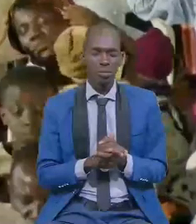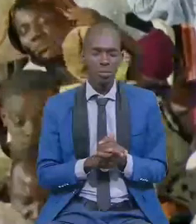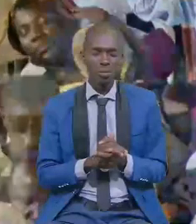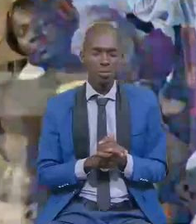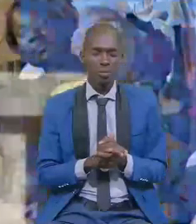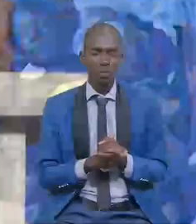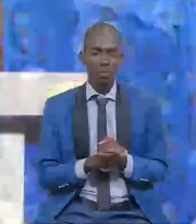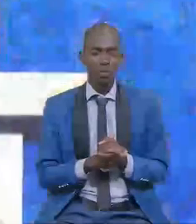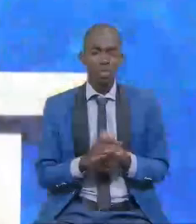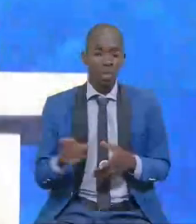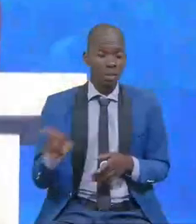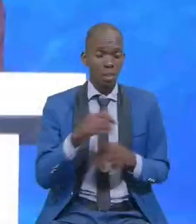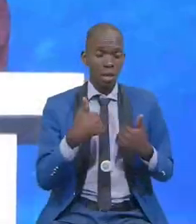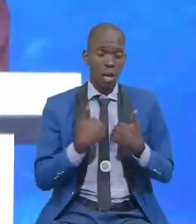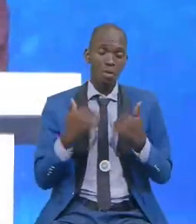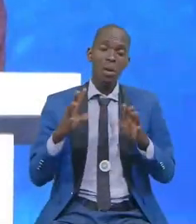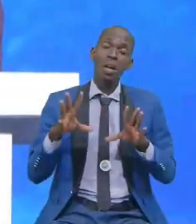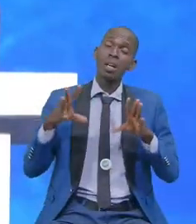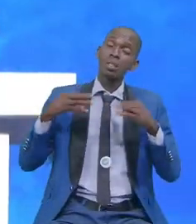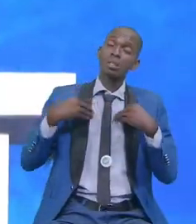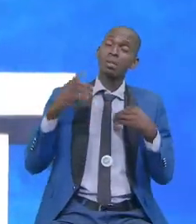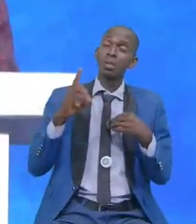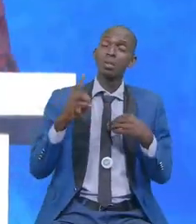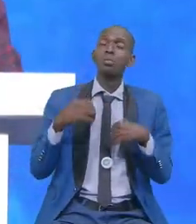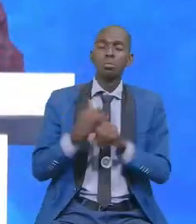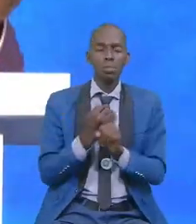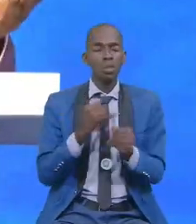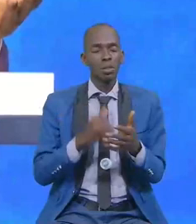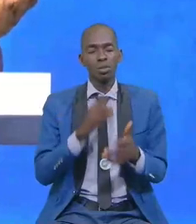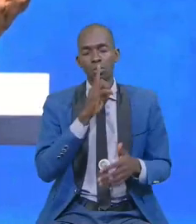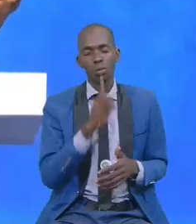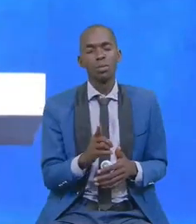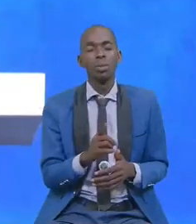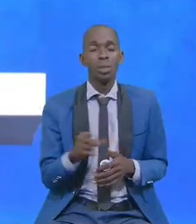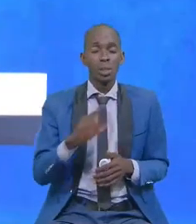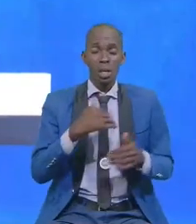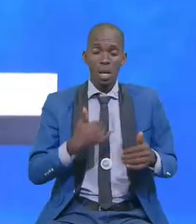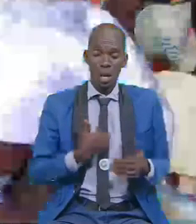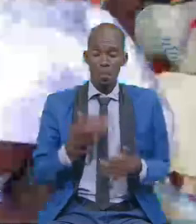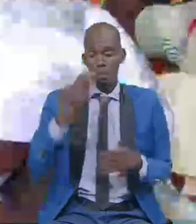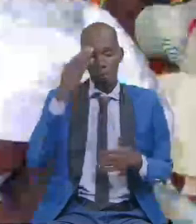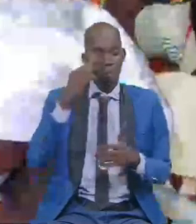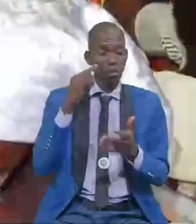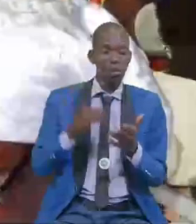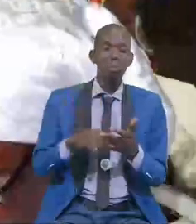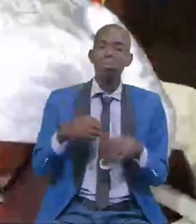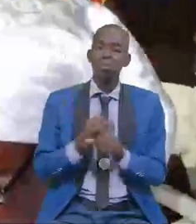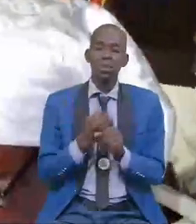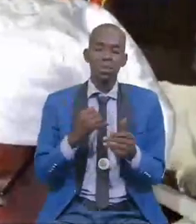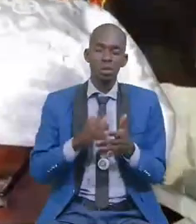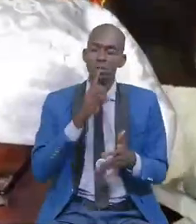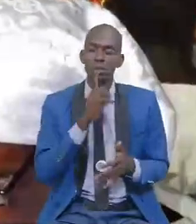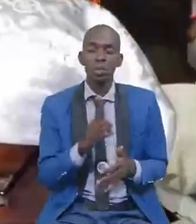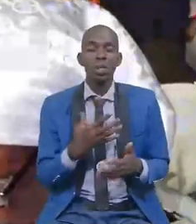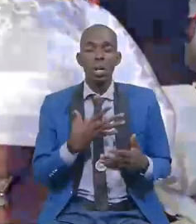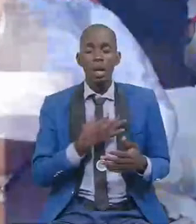Ils ont accepté que cela soit réel. Ils ont reconnu que cela soit réel. Et ils